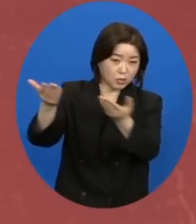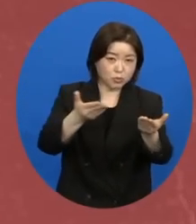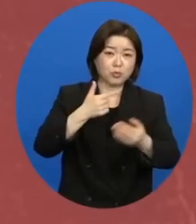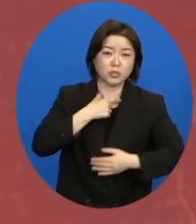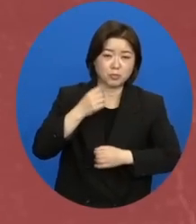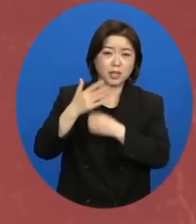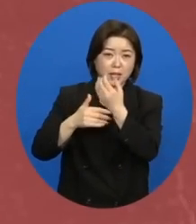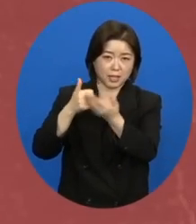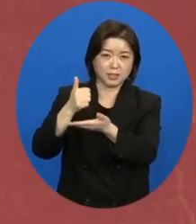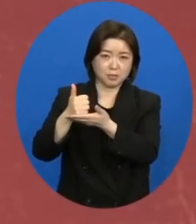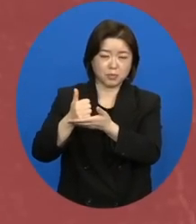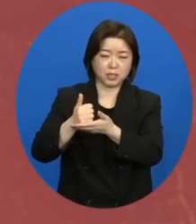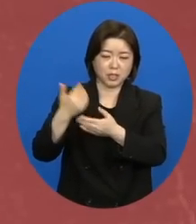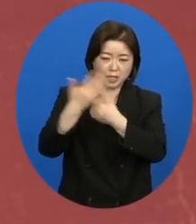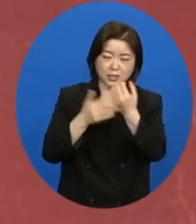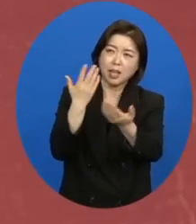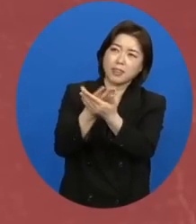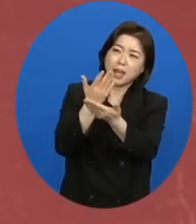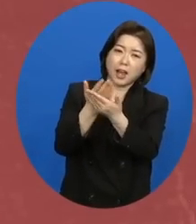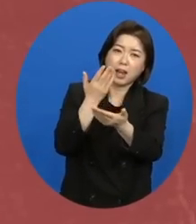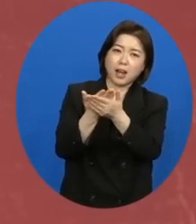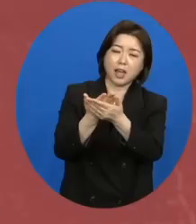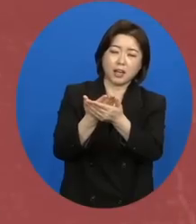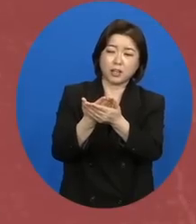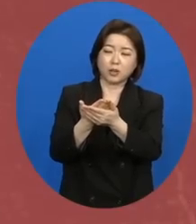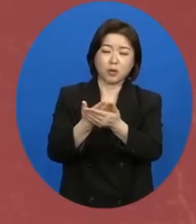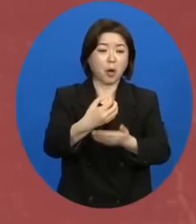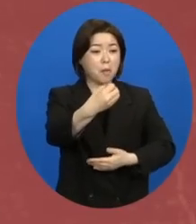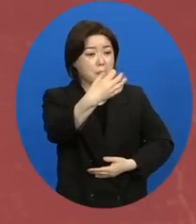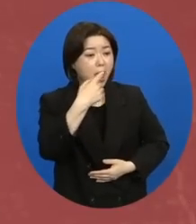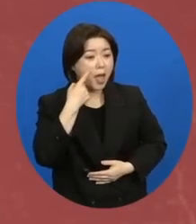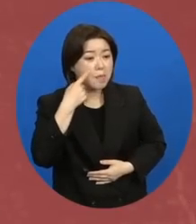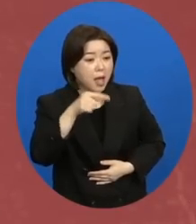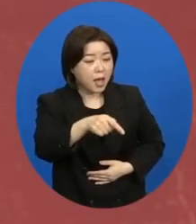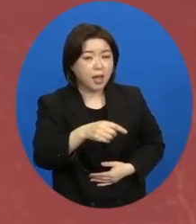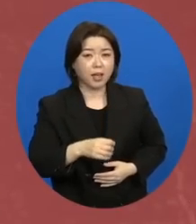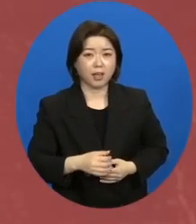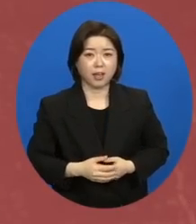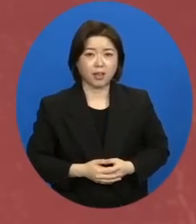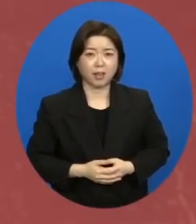하나님이 은혜 달라고 좀 얘기 좀 해달라는 거예요.